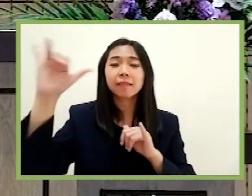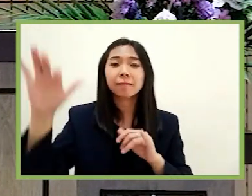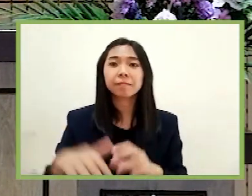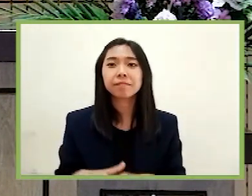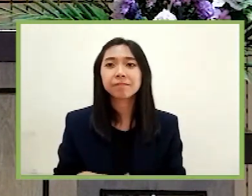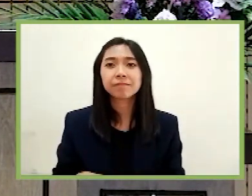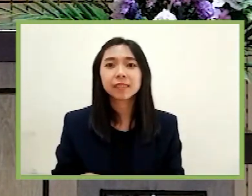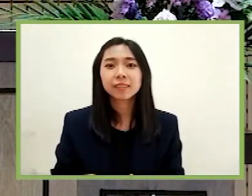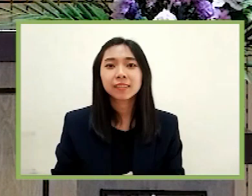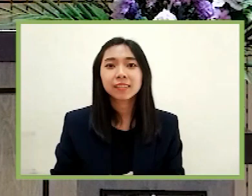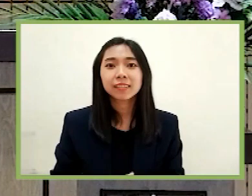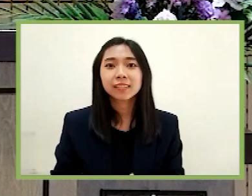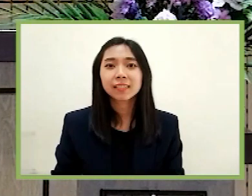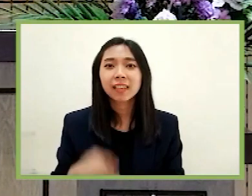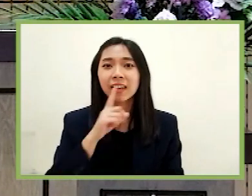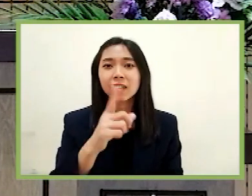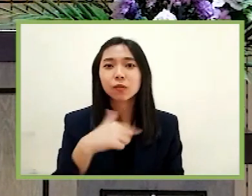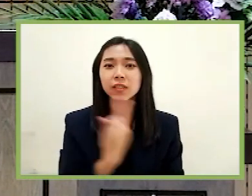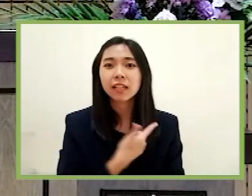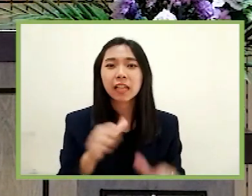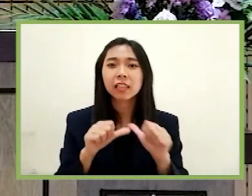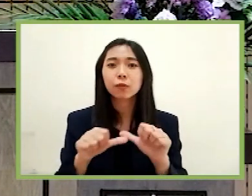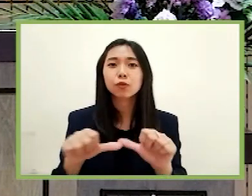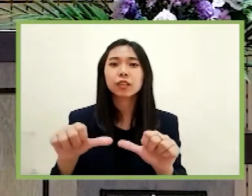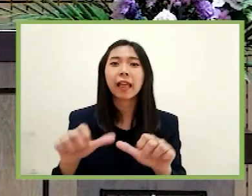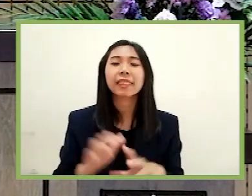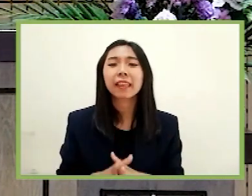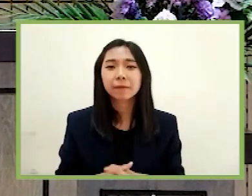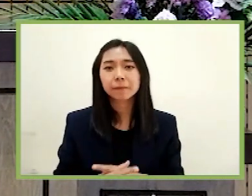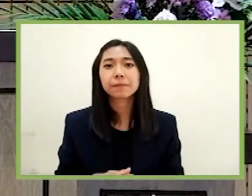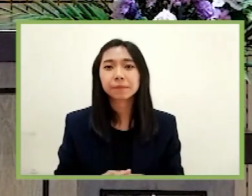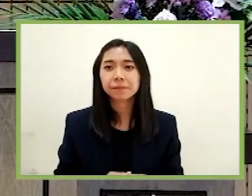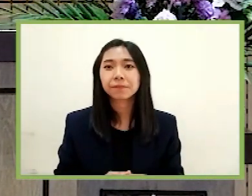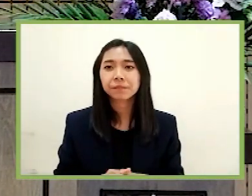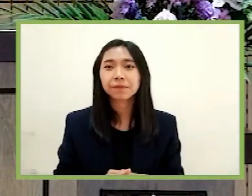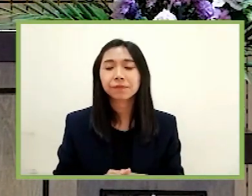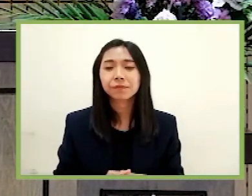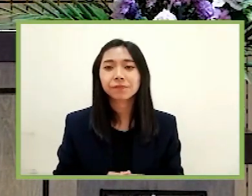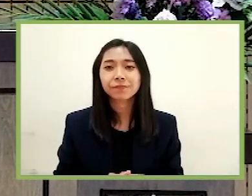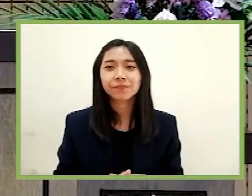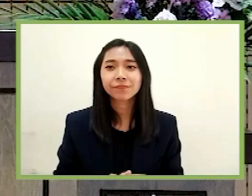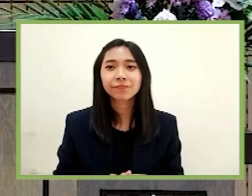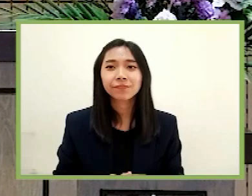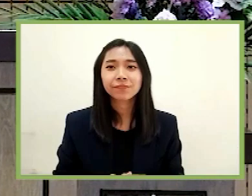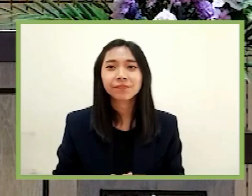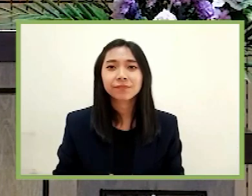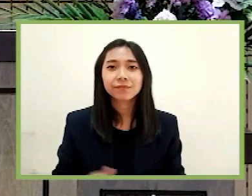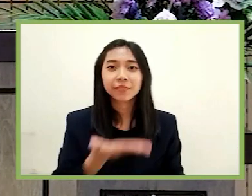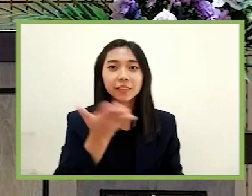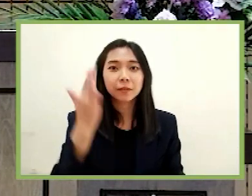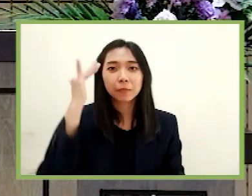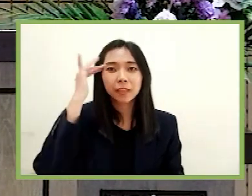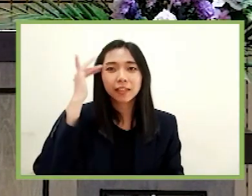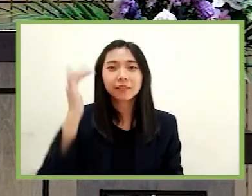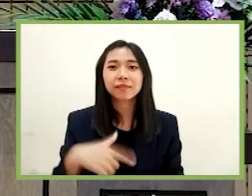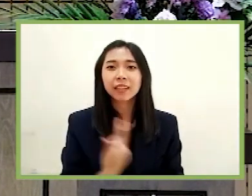yang harus kita teruskan dari waktu ke waktu anda bayangkan kalau misalnya